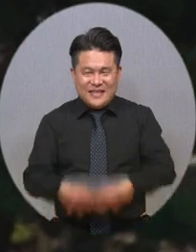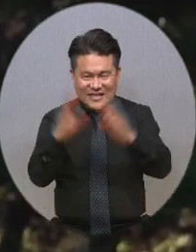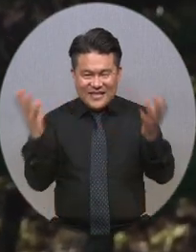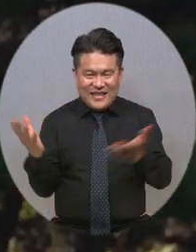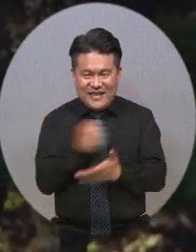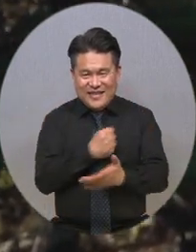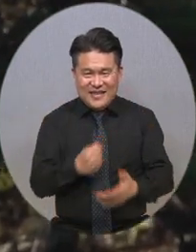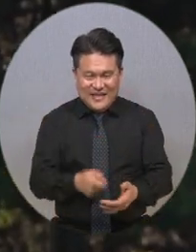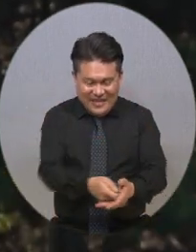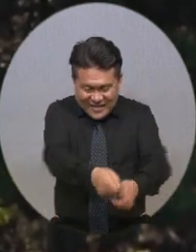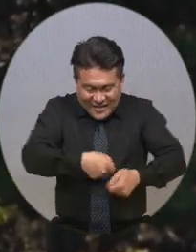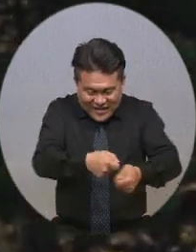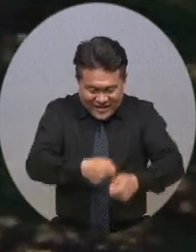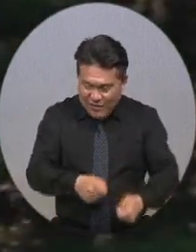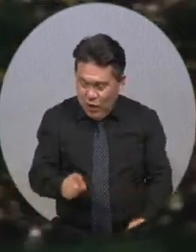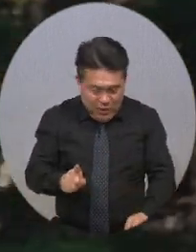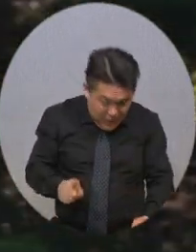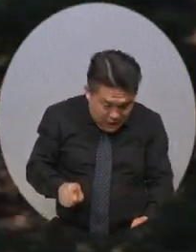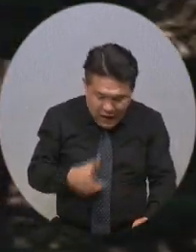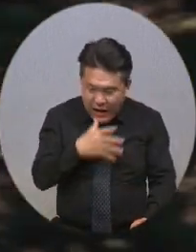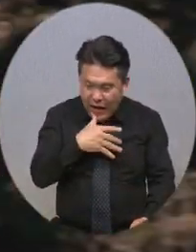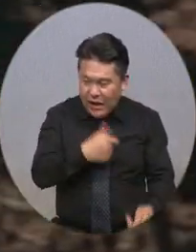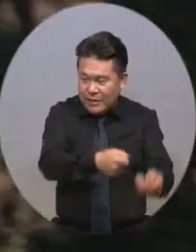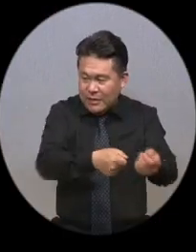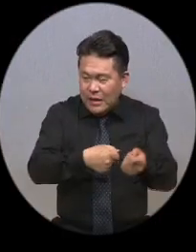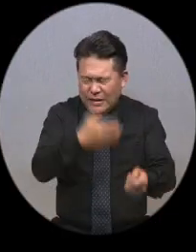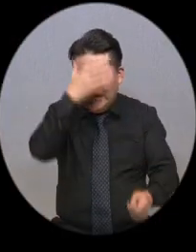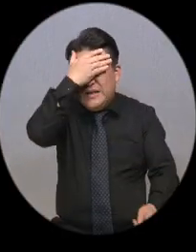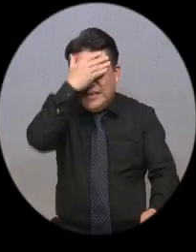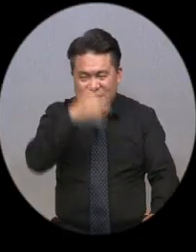나 손에 내가 뭘 갖고 있나 했어.